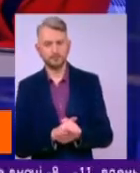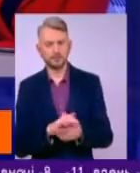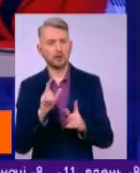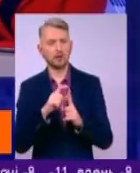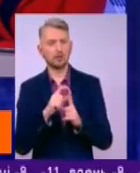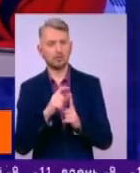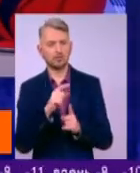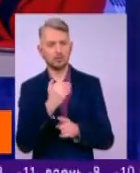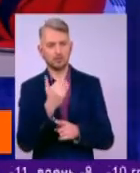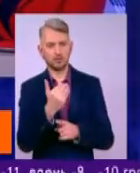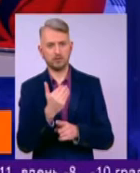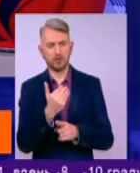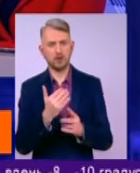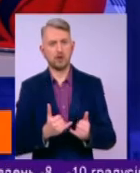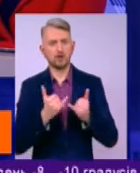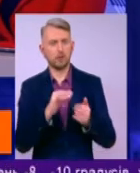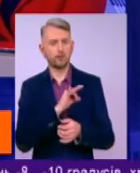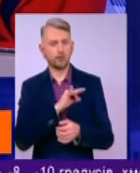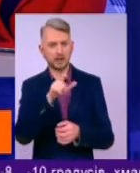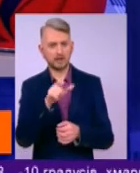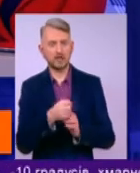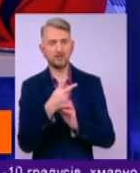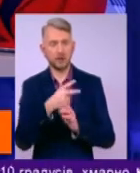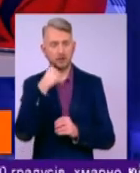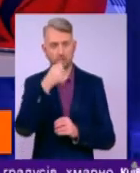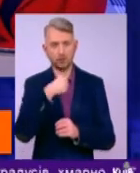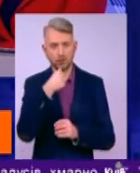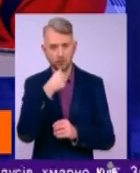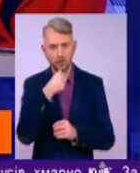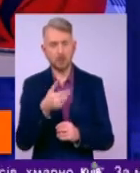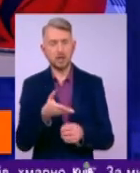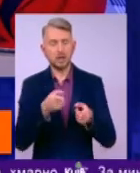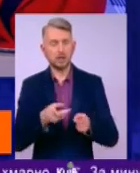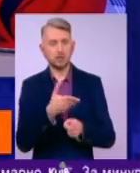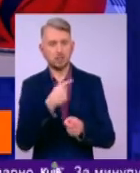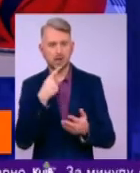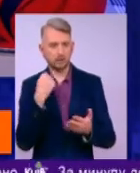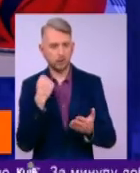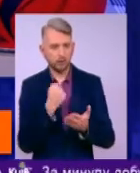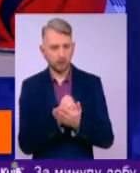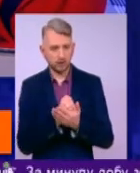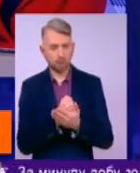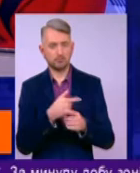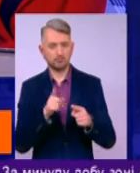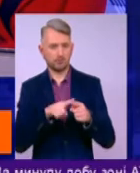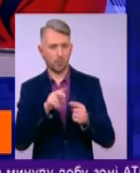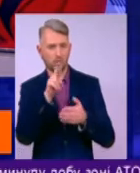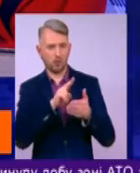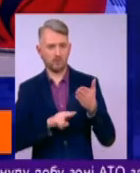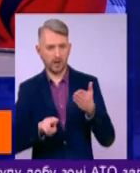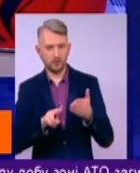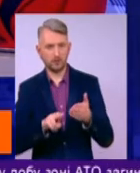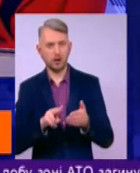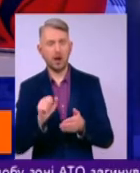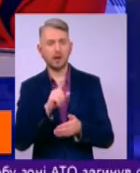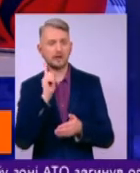слова нашого шановного юристу. 12-го року дійсно ми ратифікували Лансаротську конвенцію, а зелених